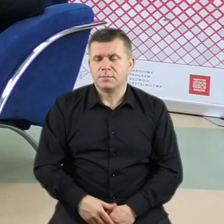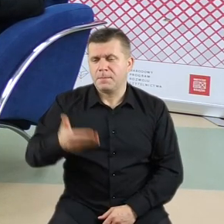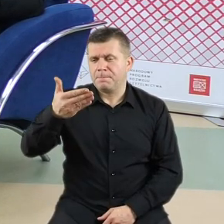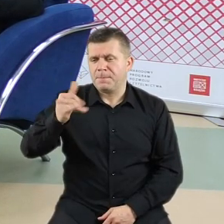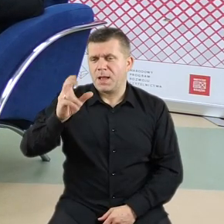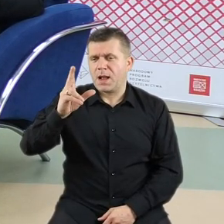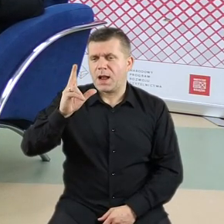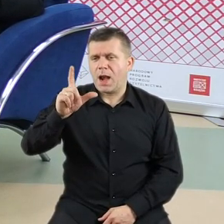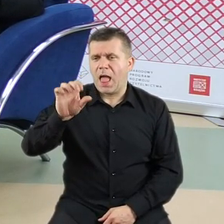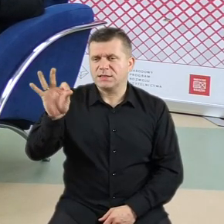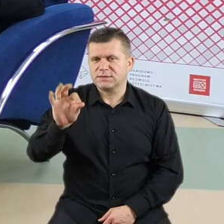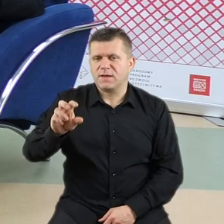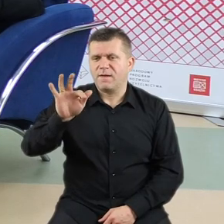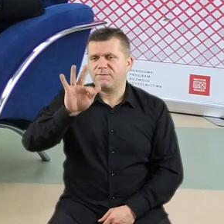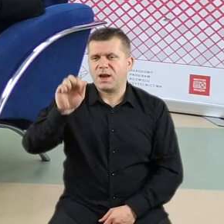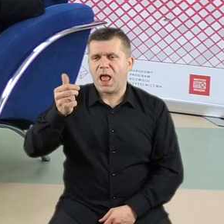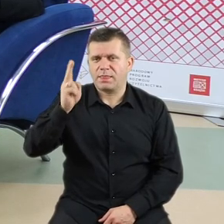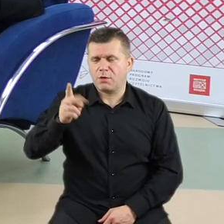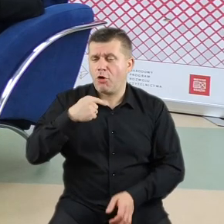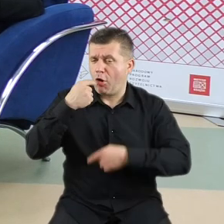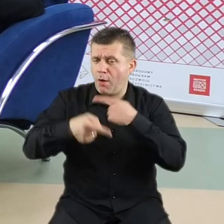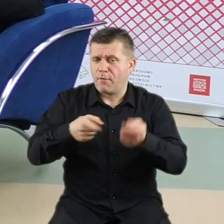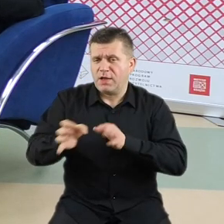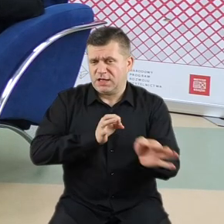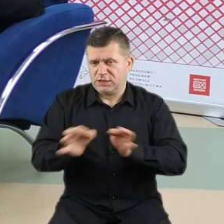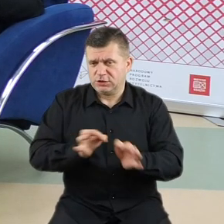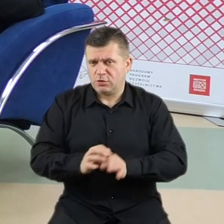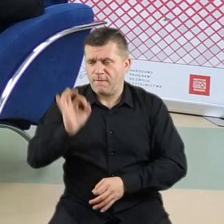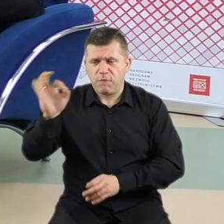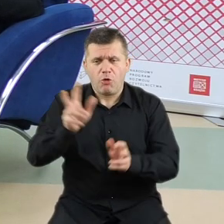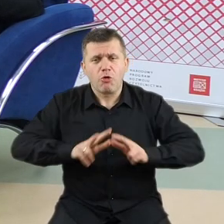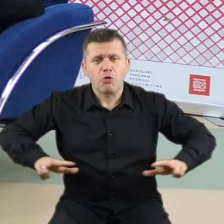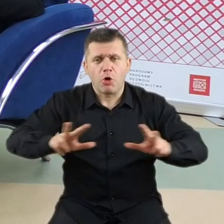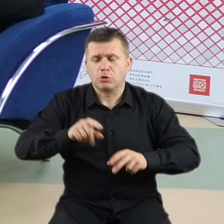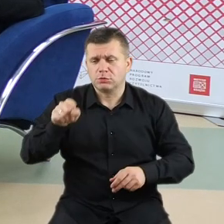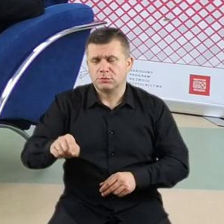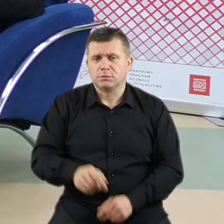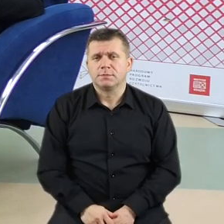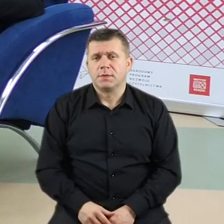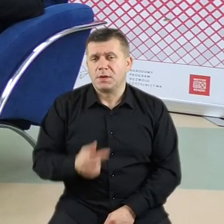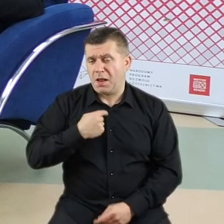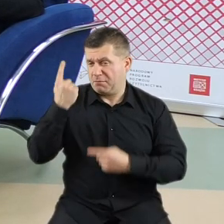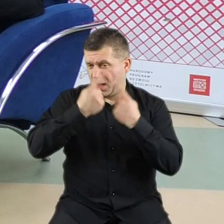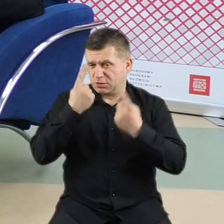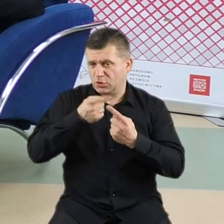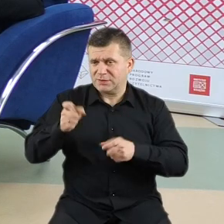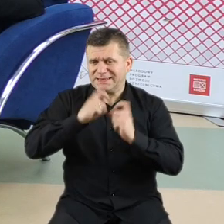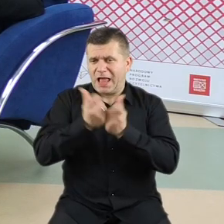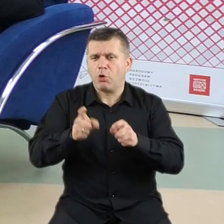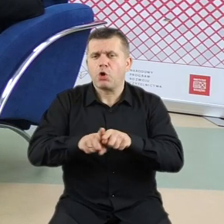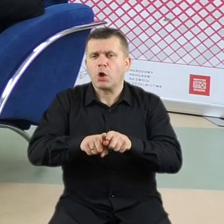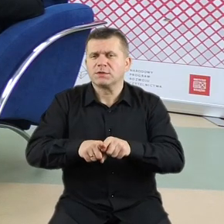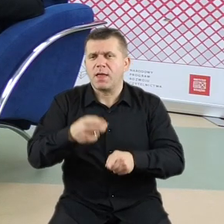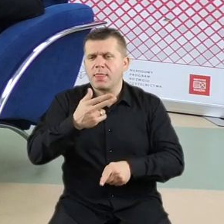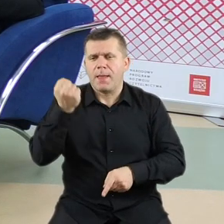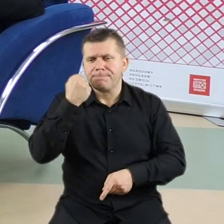Franka, który opowiadał o historii swojej rodziny tutaj w kraju. I mam wrażenie, że on z całego rodzeństwa chyba